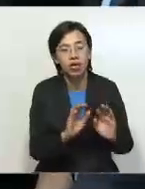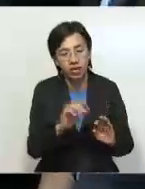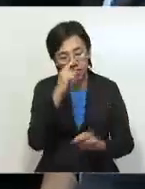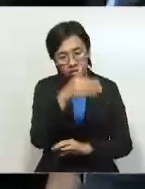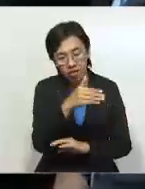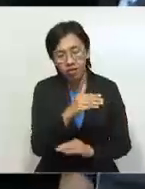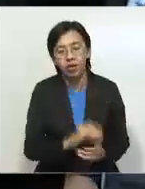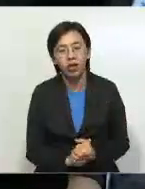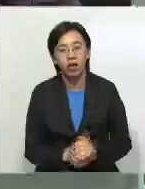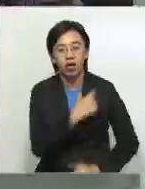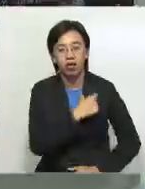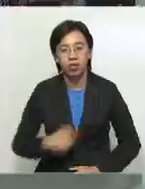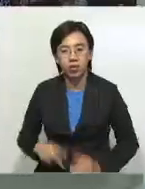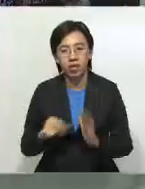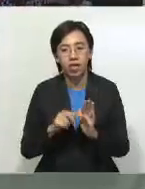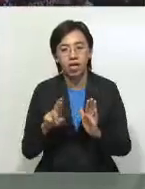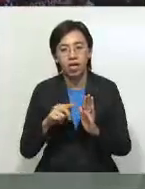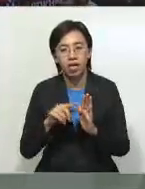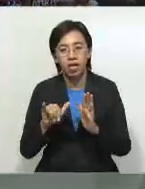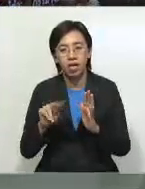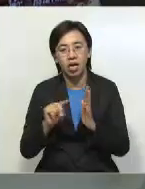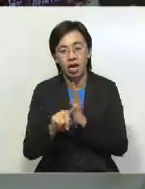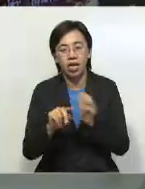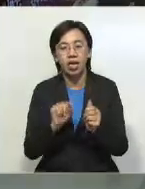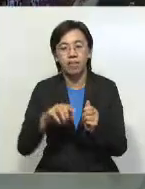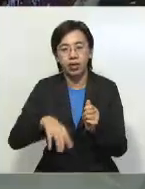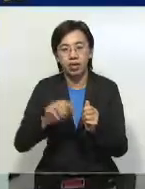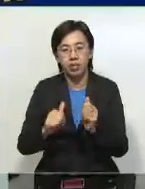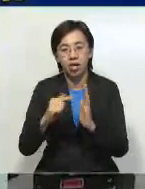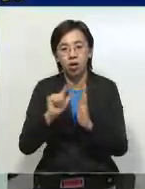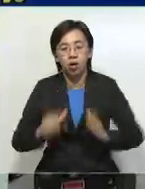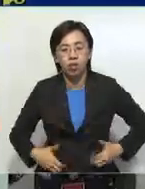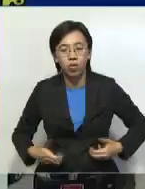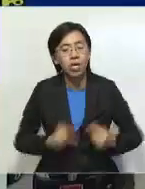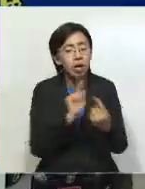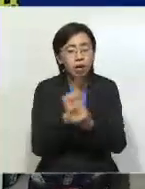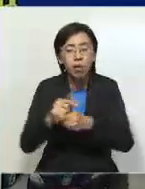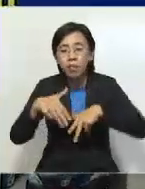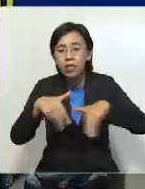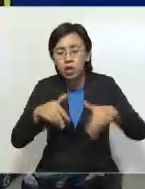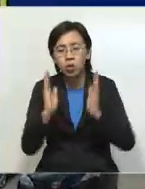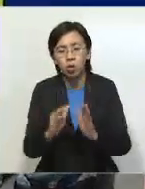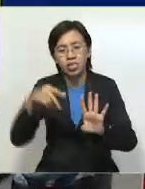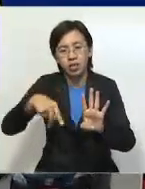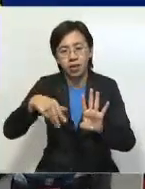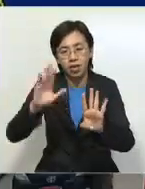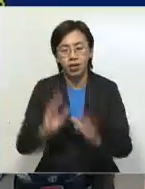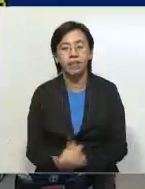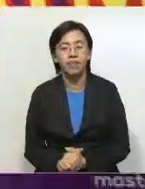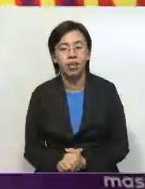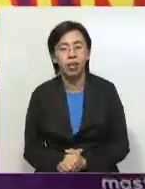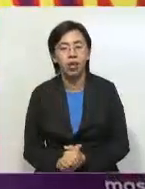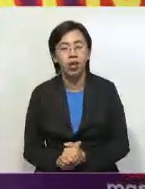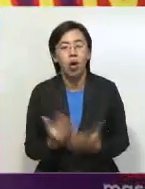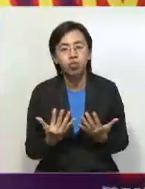พิพิธภัณฑสถานแห่งชาติสมเด็จพระนารายณ์ตำบลท่าหินอำเภอเมืองลพบุรีค่ะได้พบปะกับประชาชนในพื้นที่กว่า 4,000 คนค